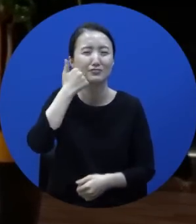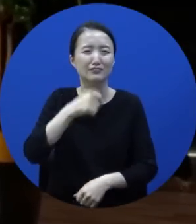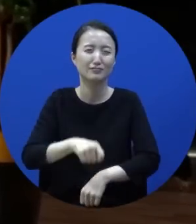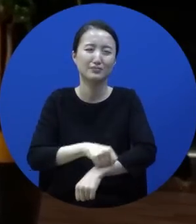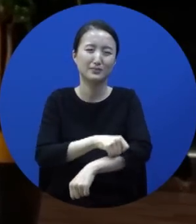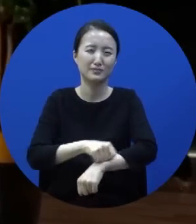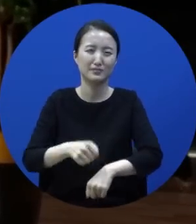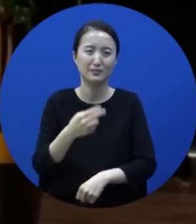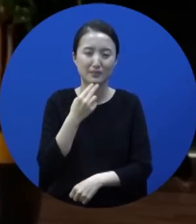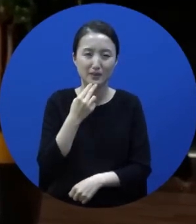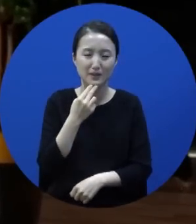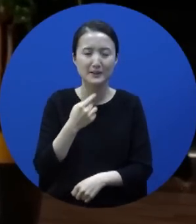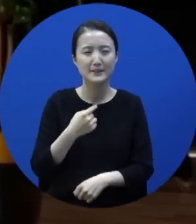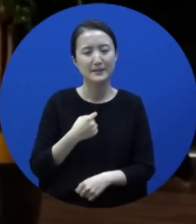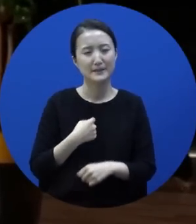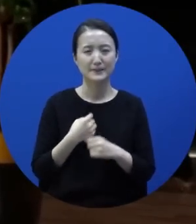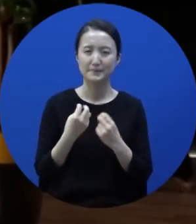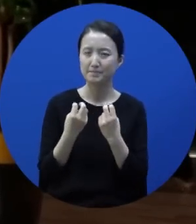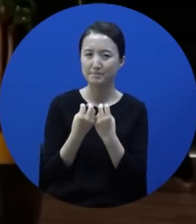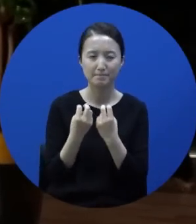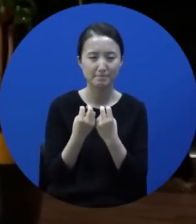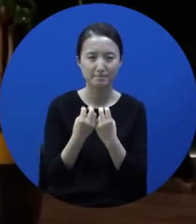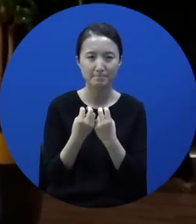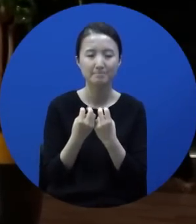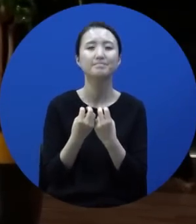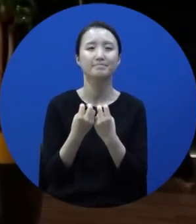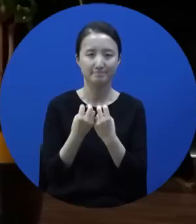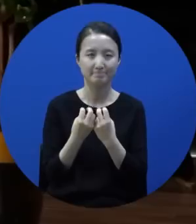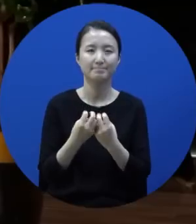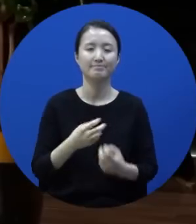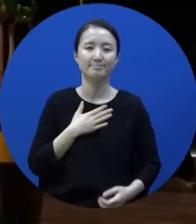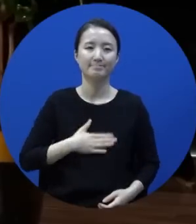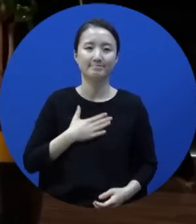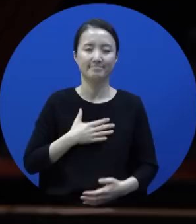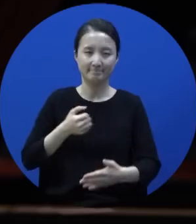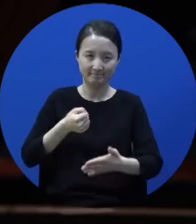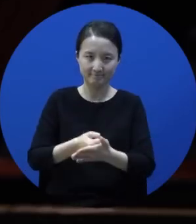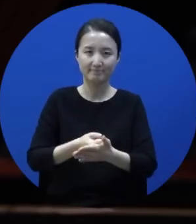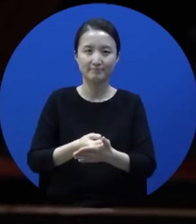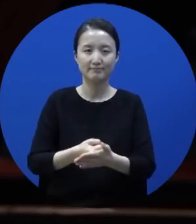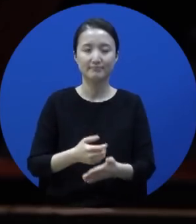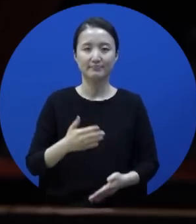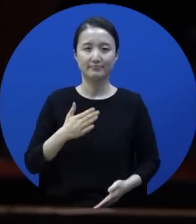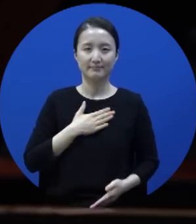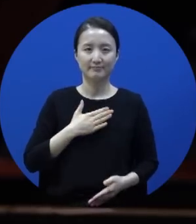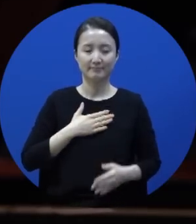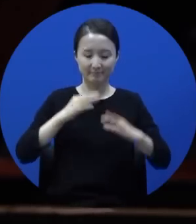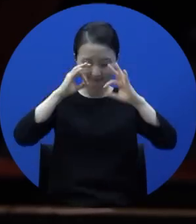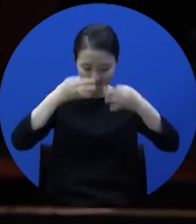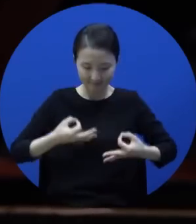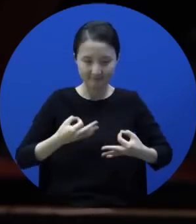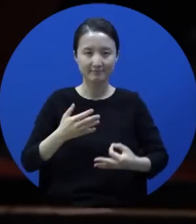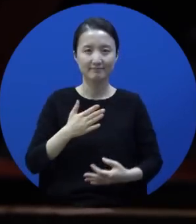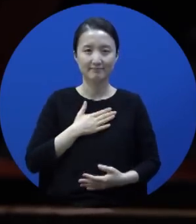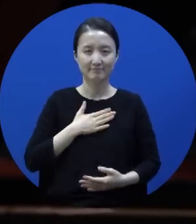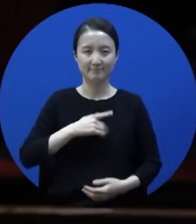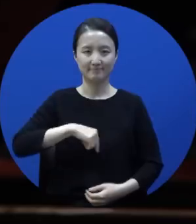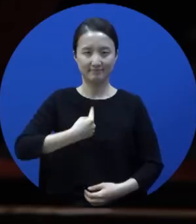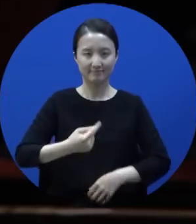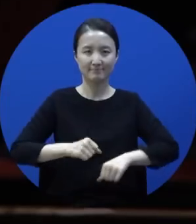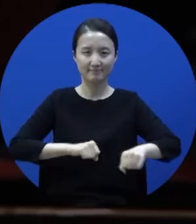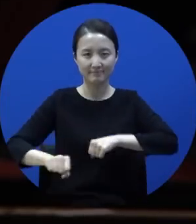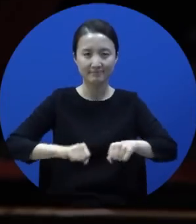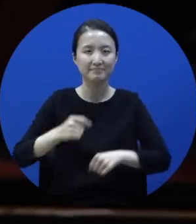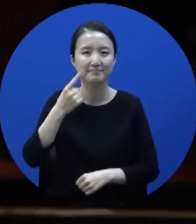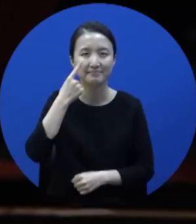않자 저는 어떻게 했냐면 제가 저를 고용했습니다. 네. 이제는 그럴 수 있는 시대거든요. 네.